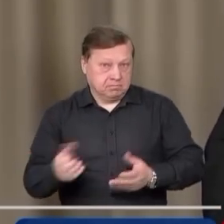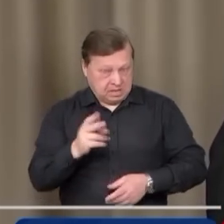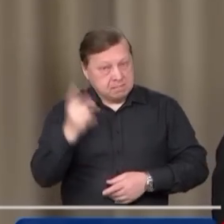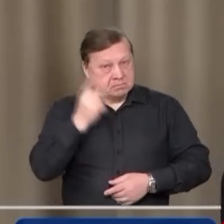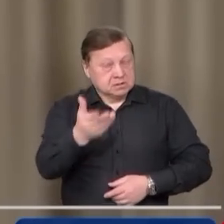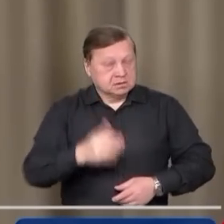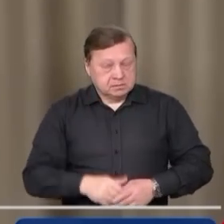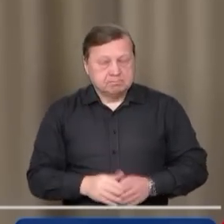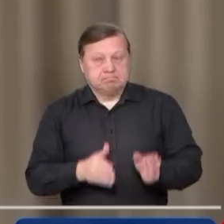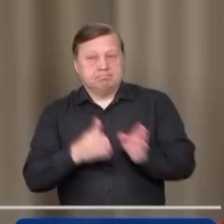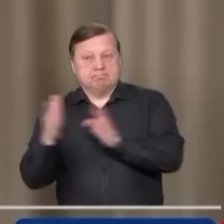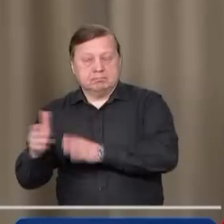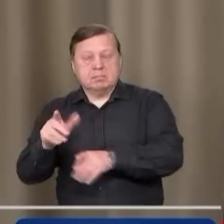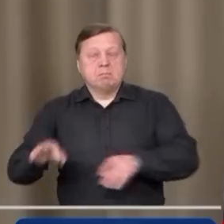generała,